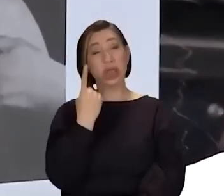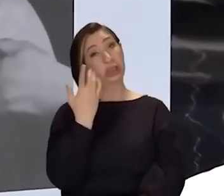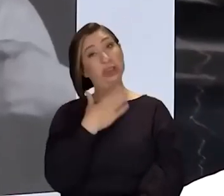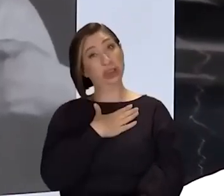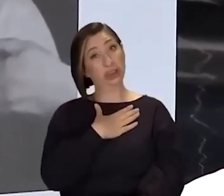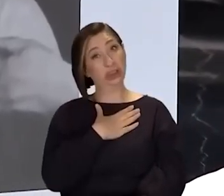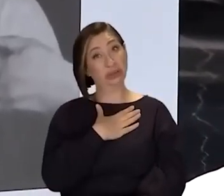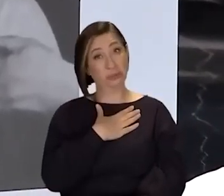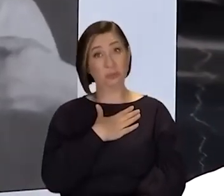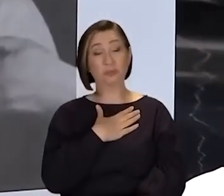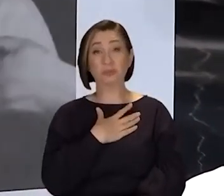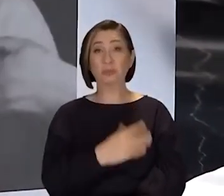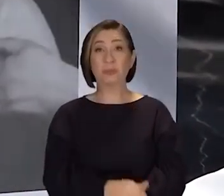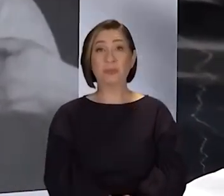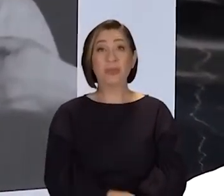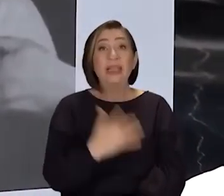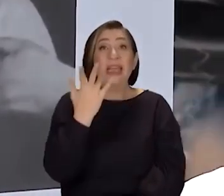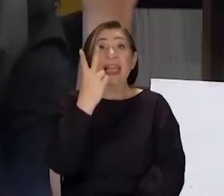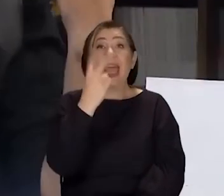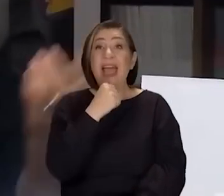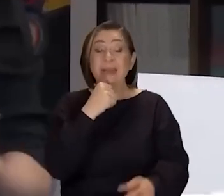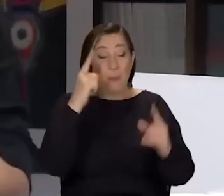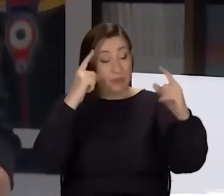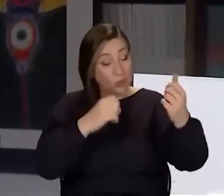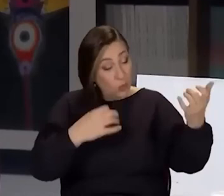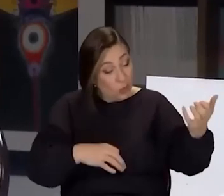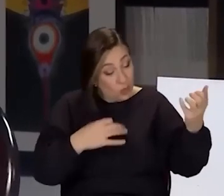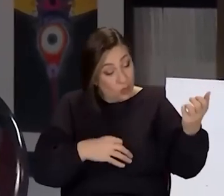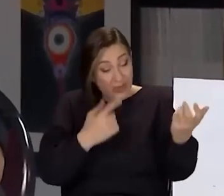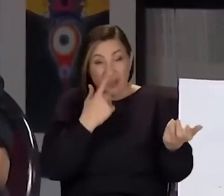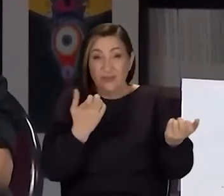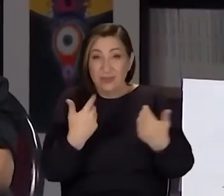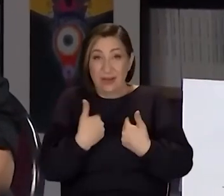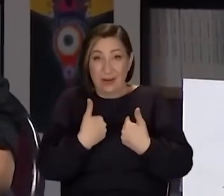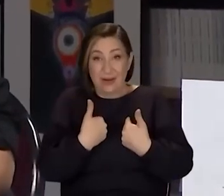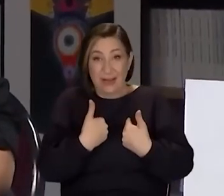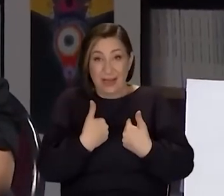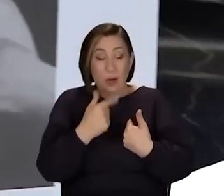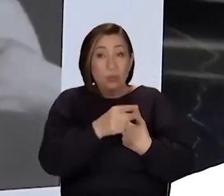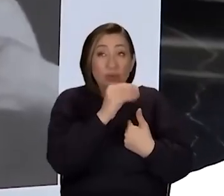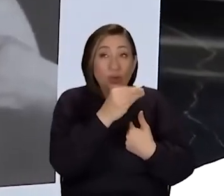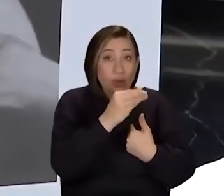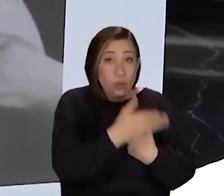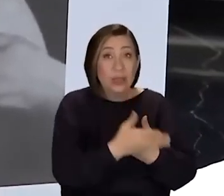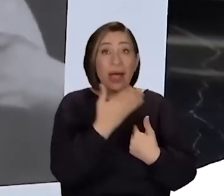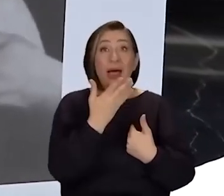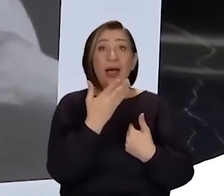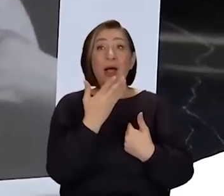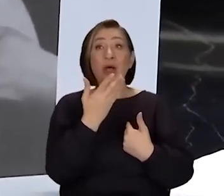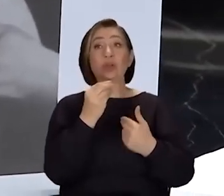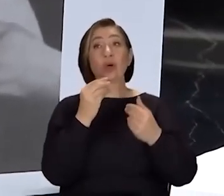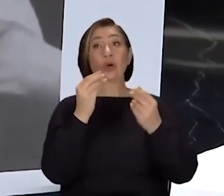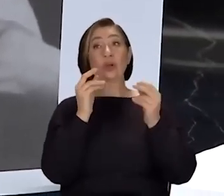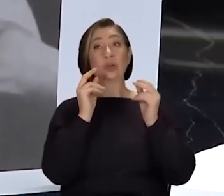hakikaten. Değil mi? Ya niye iki erkek baş başa elimizde ut? Yani evet. Bu çocuk da ama çok şeydir. Çok